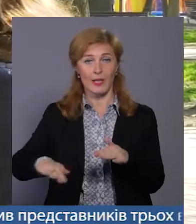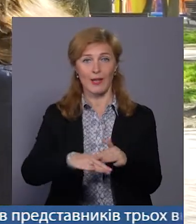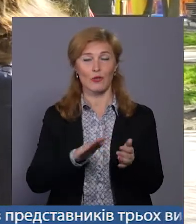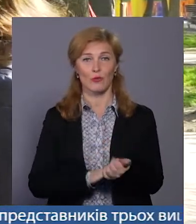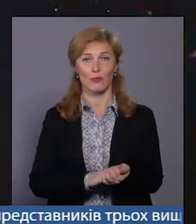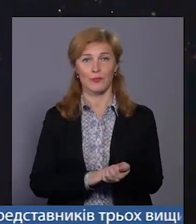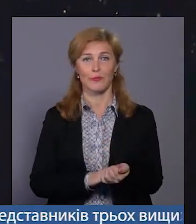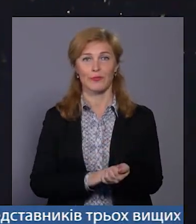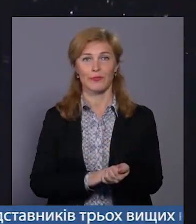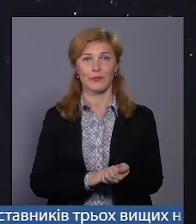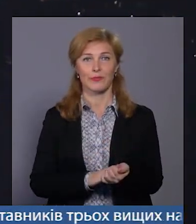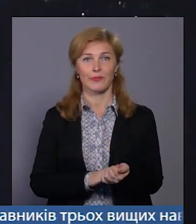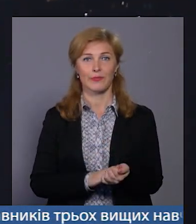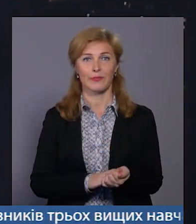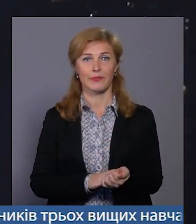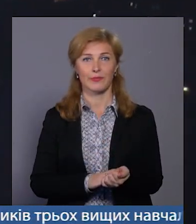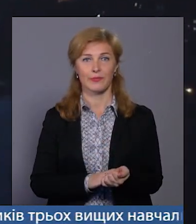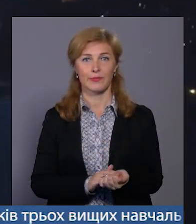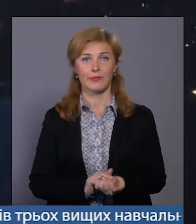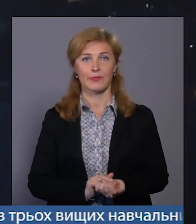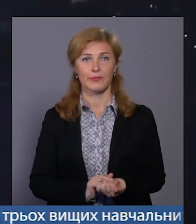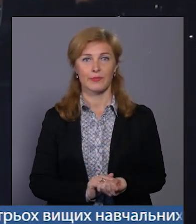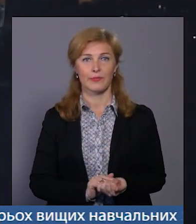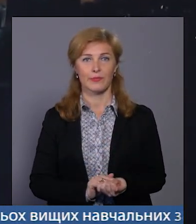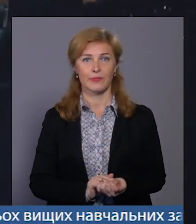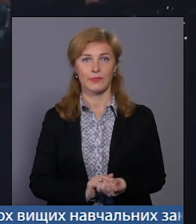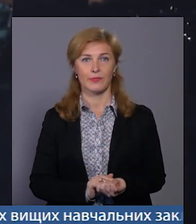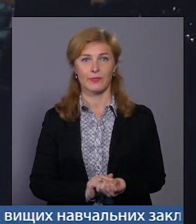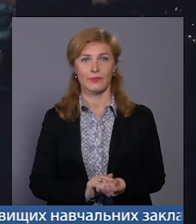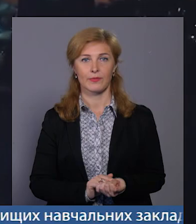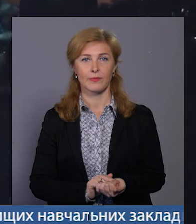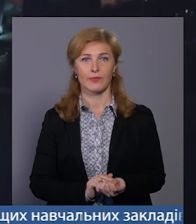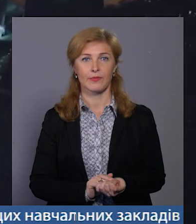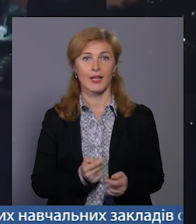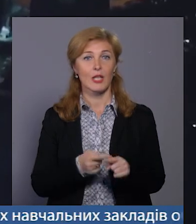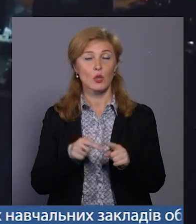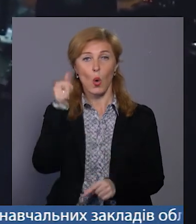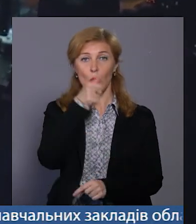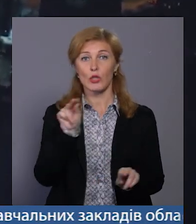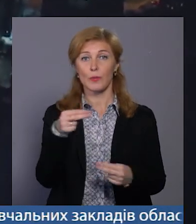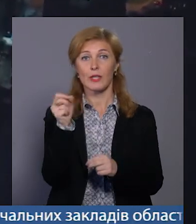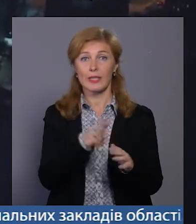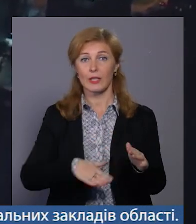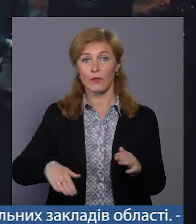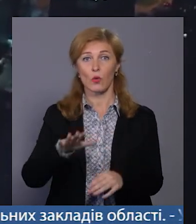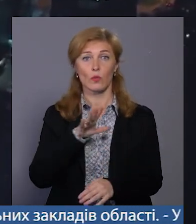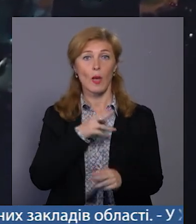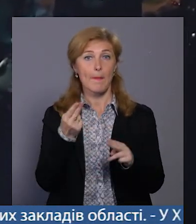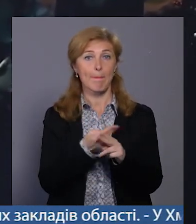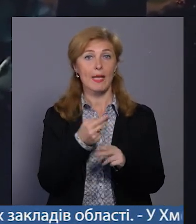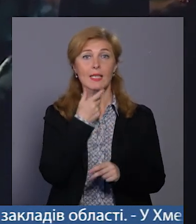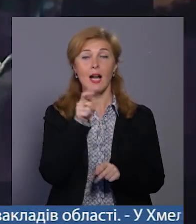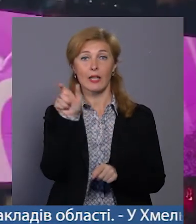бадмінтоному. Цьогорічний чемпіонат Європи проходив без глядачів